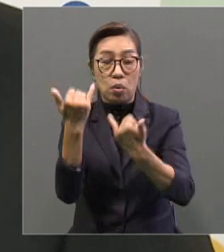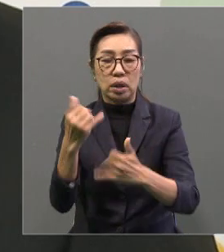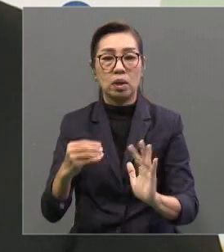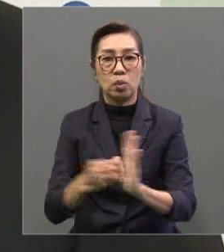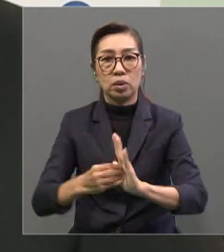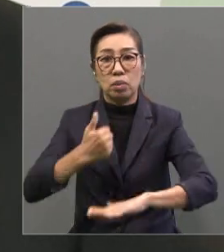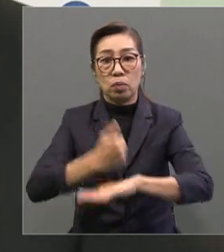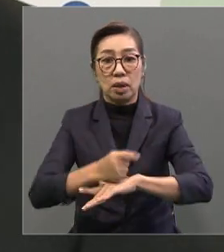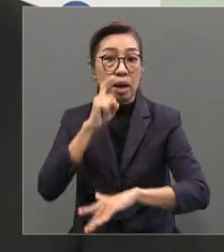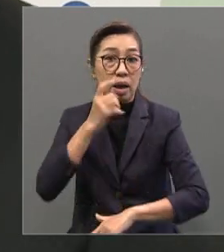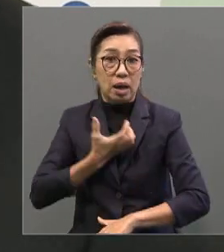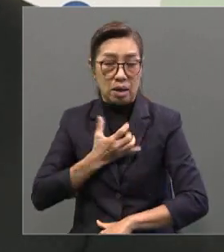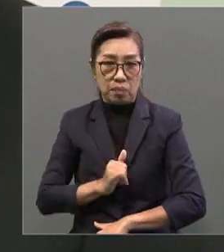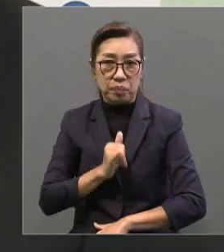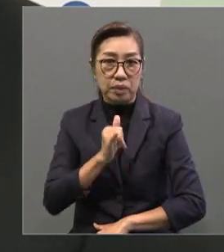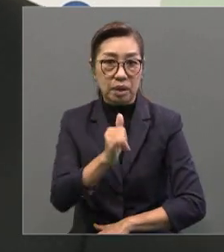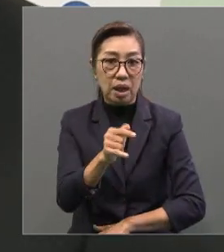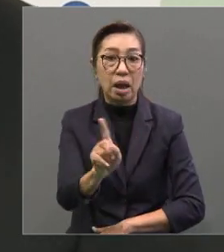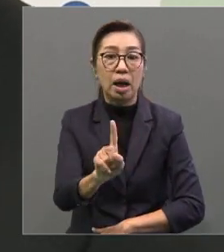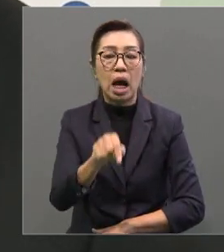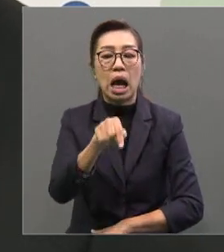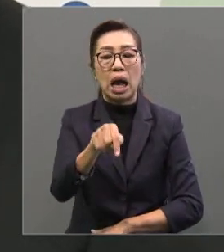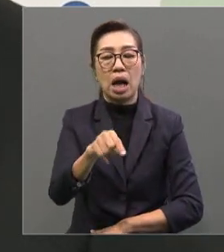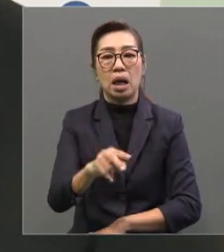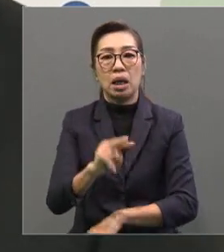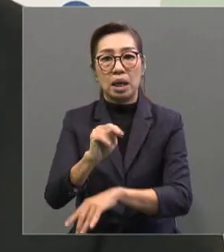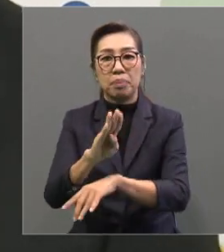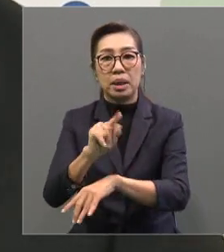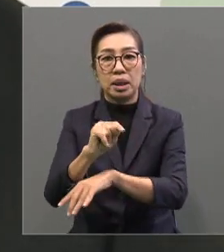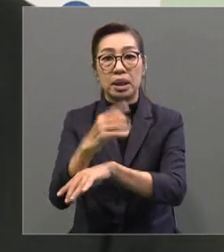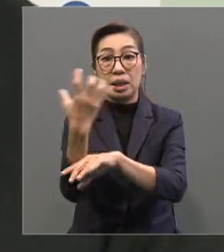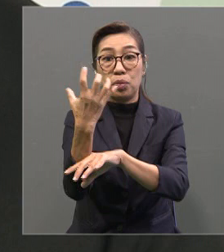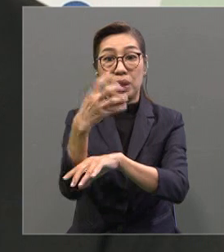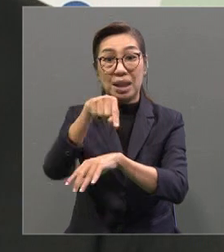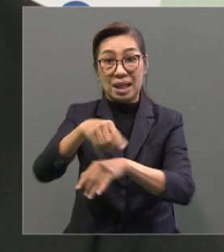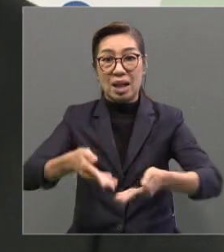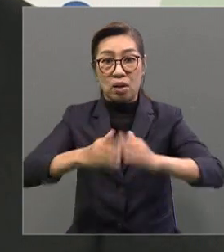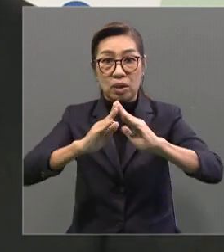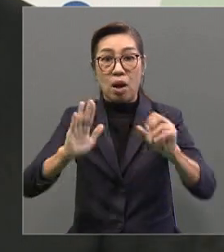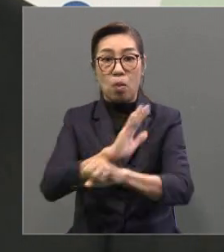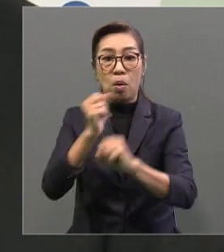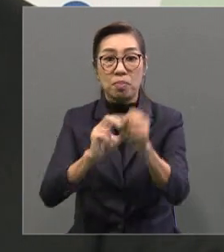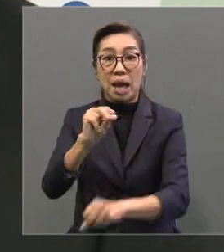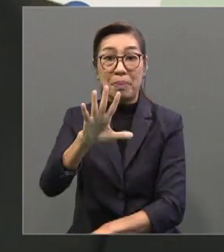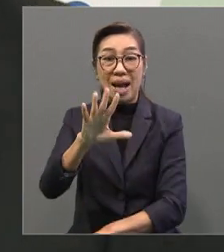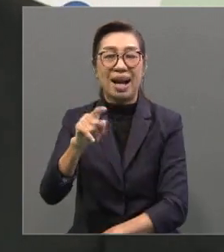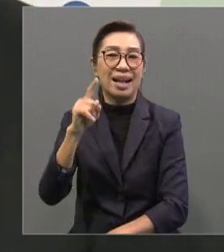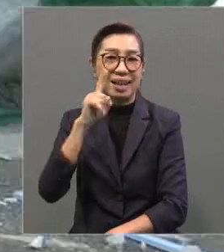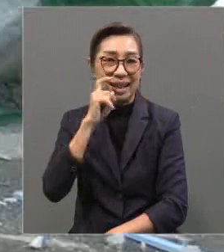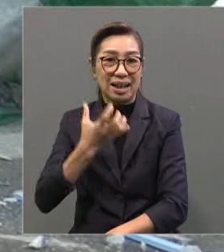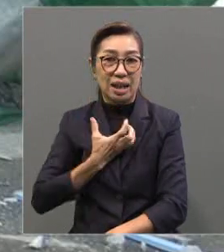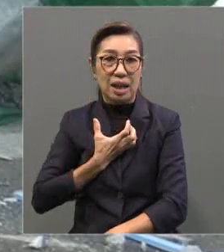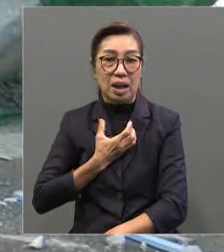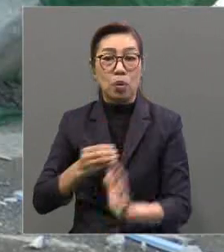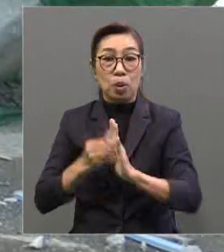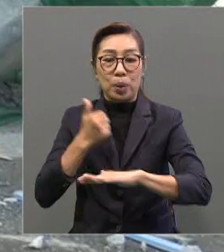ผู้ว่าชัดชาติเนี่ยเดินทางมาร่วมฉลอง35ปีของ MBT หรือว่าวันเกิดครบรอบ11ปีของช่อง11 ครับ เดิมเนี่ยนะคะก ็ เลยดิฉันก็เลย